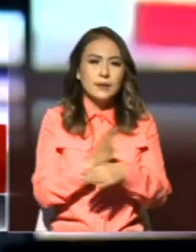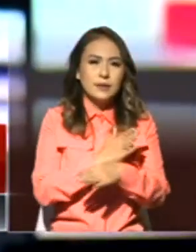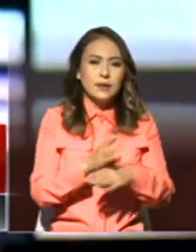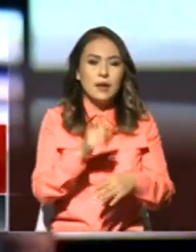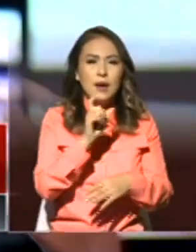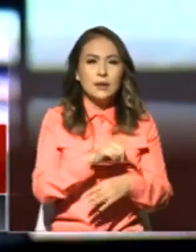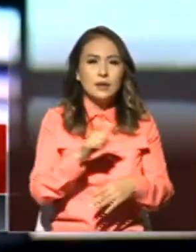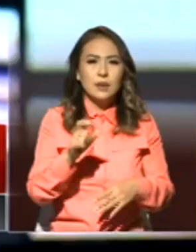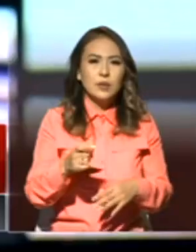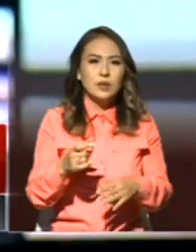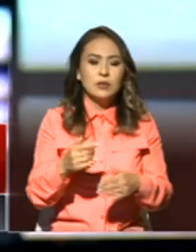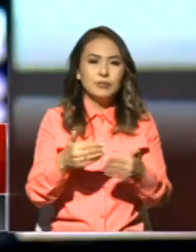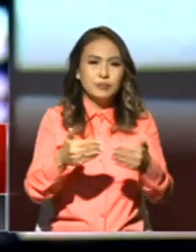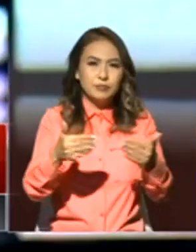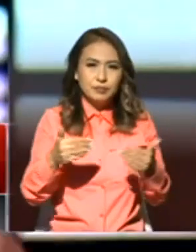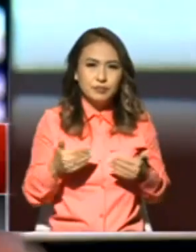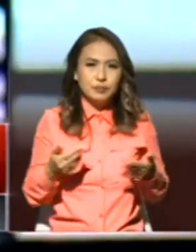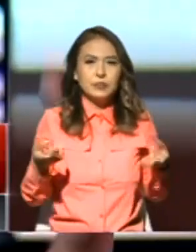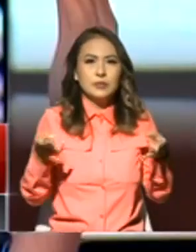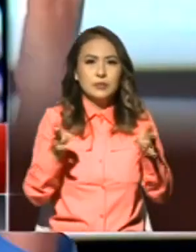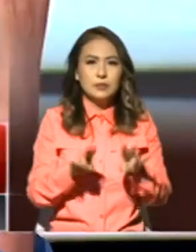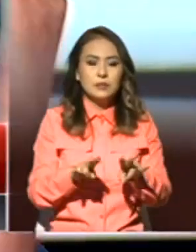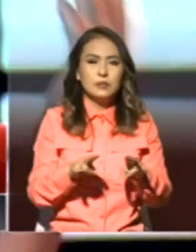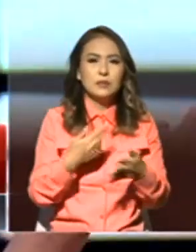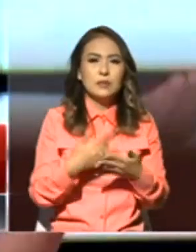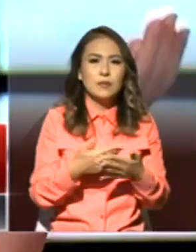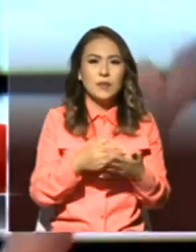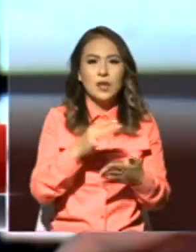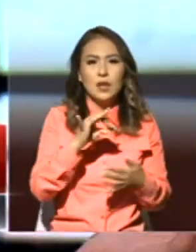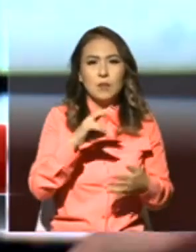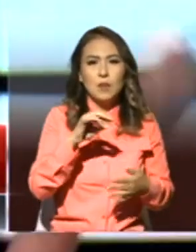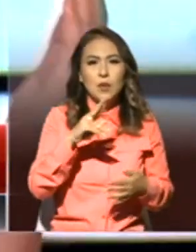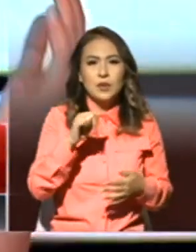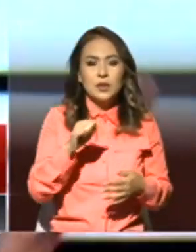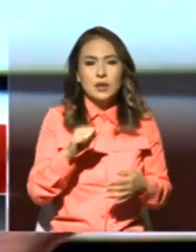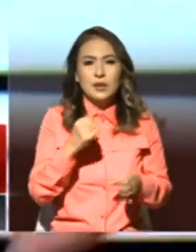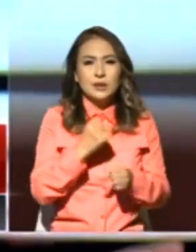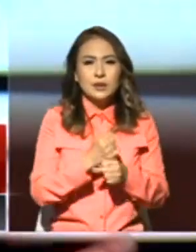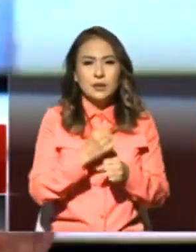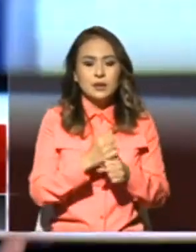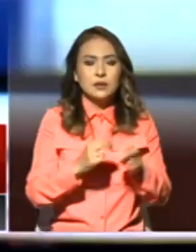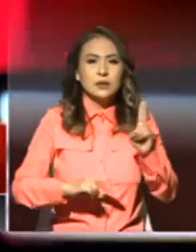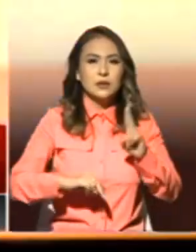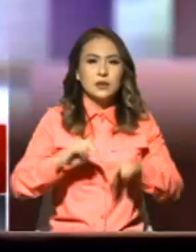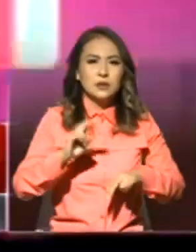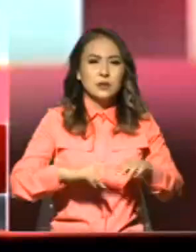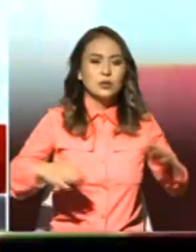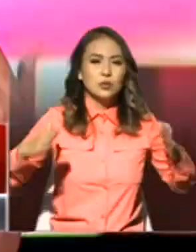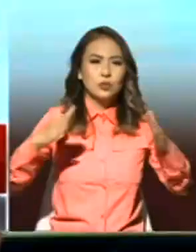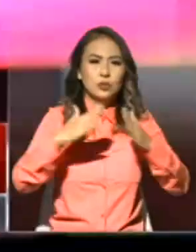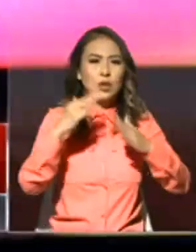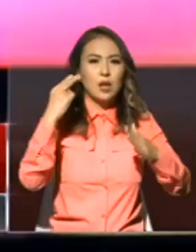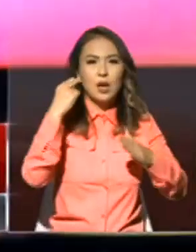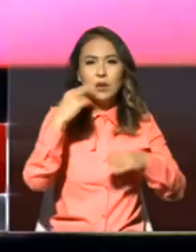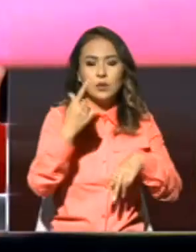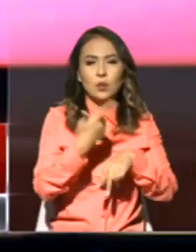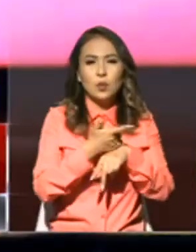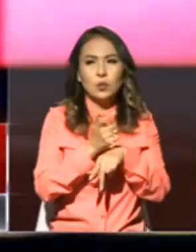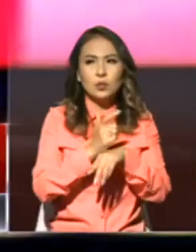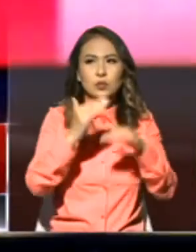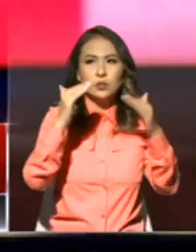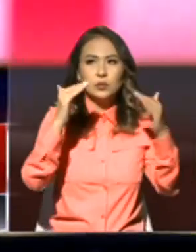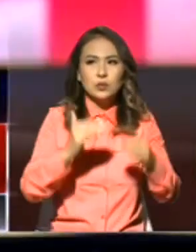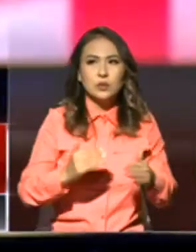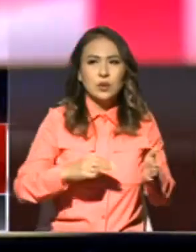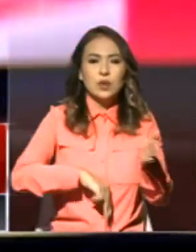адамдар шет қалып қояды біріншіден. Екіншіден осы жерде ипотекамен алған үйлердің сапасы өте төмен. Осы оқсылерді